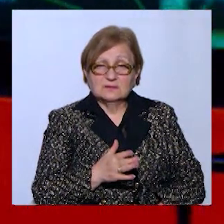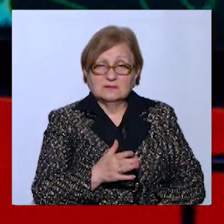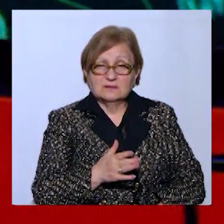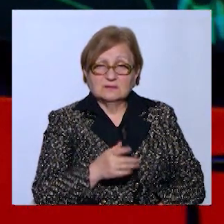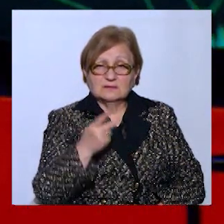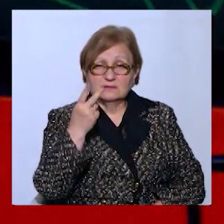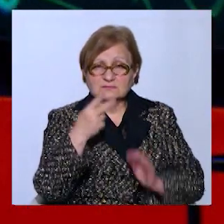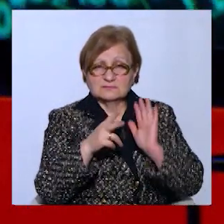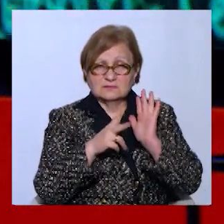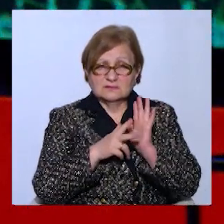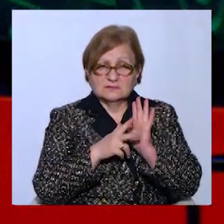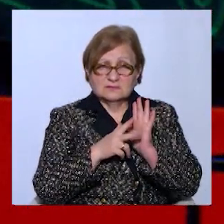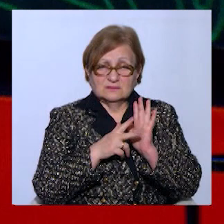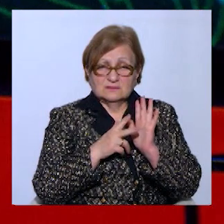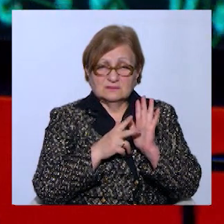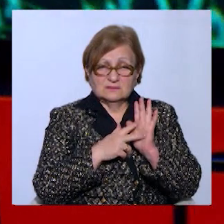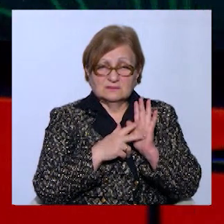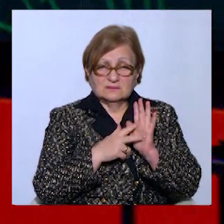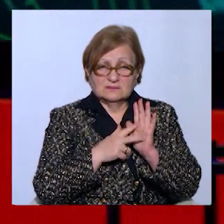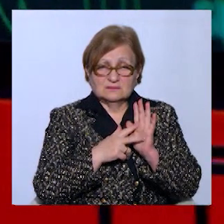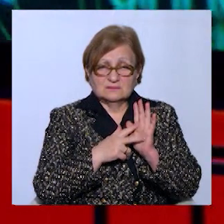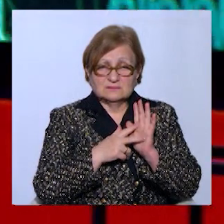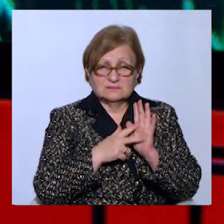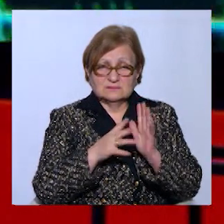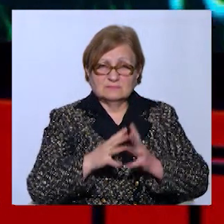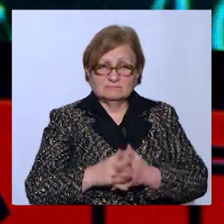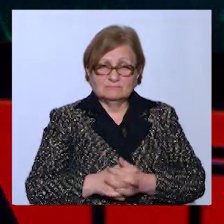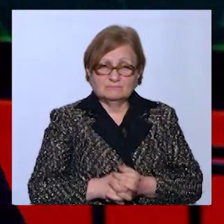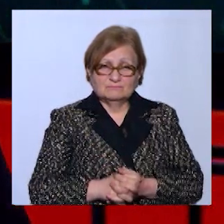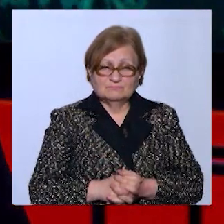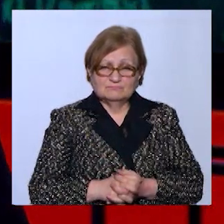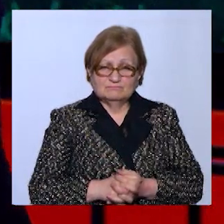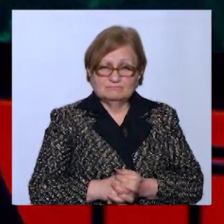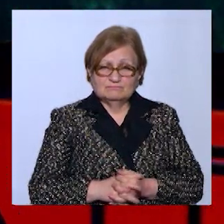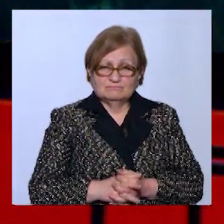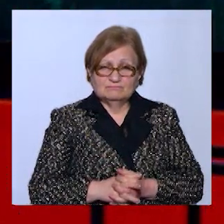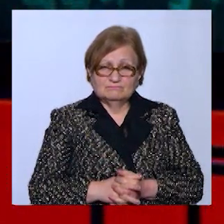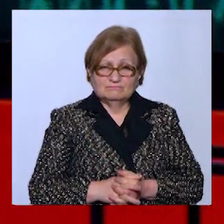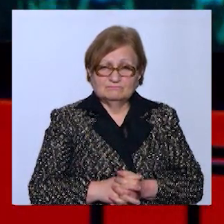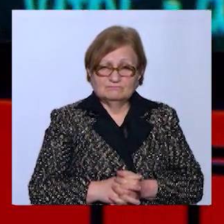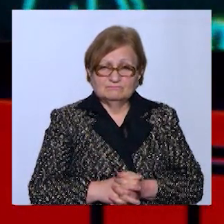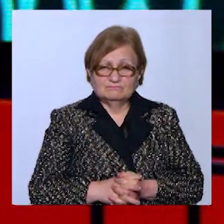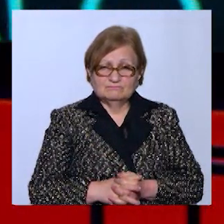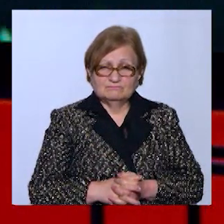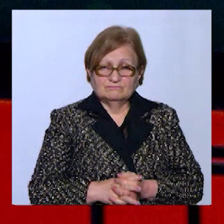28. ეს რამდენი უნდა იყოს? ეს უნდა